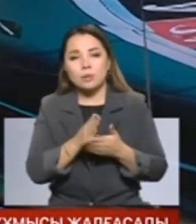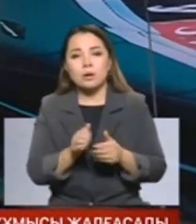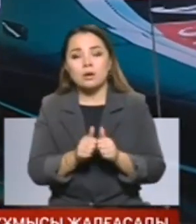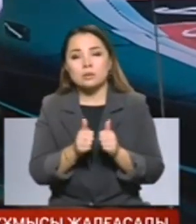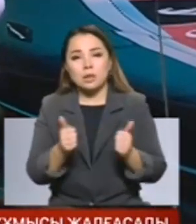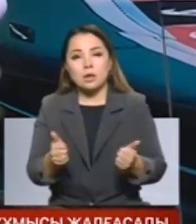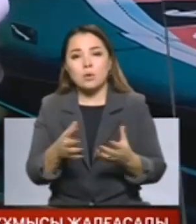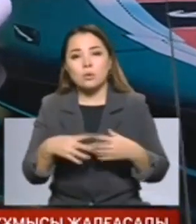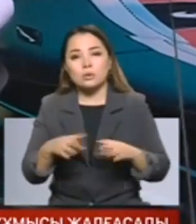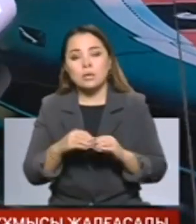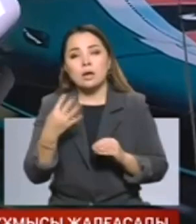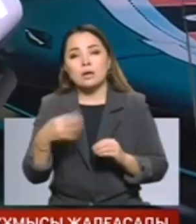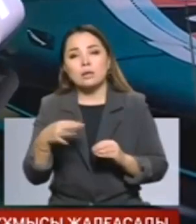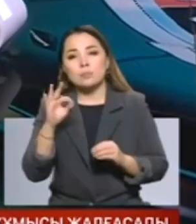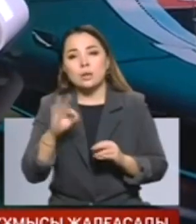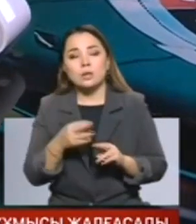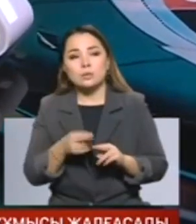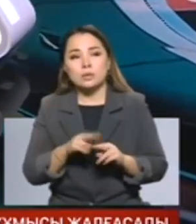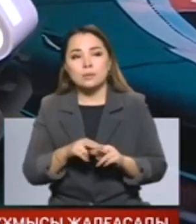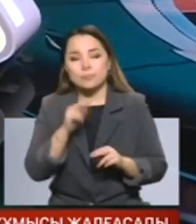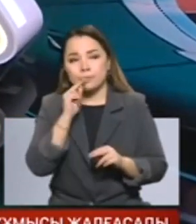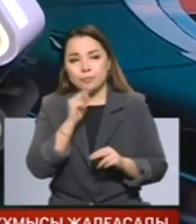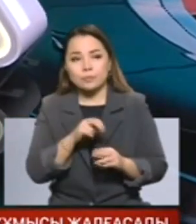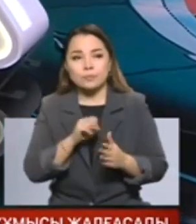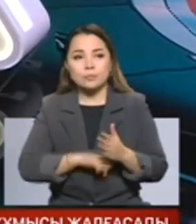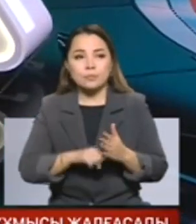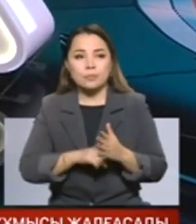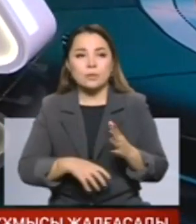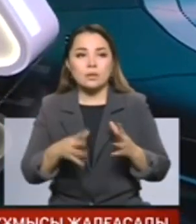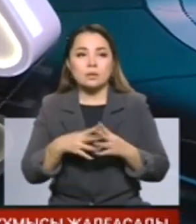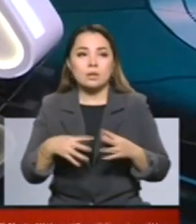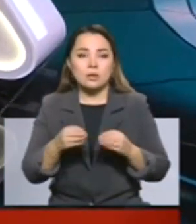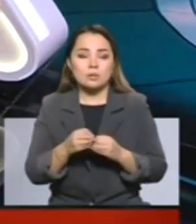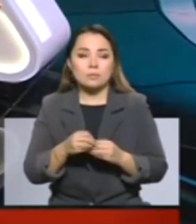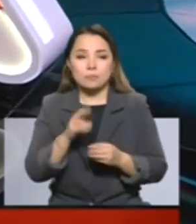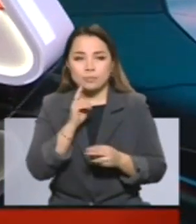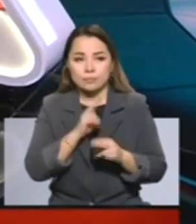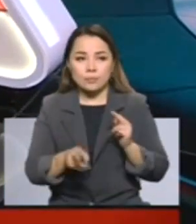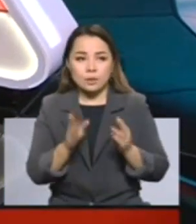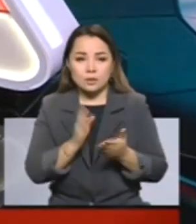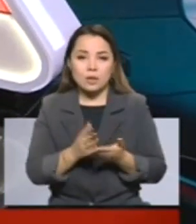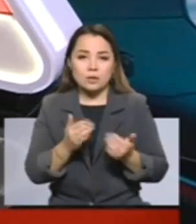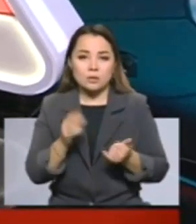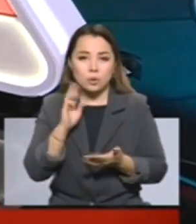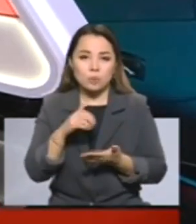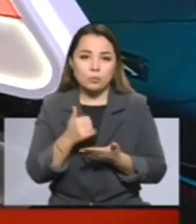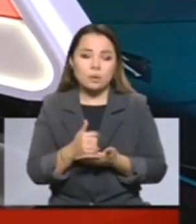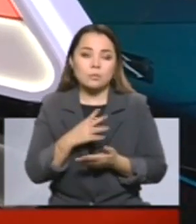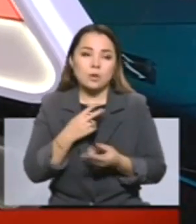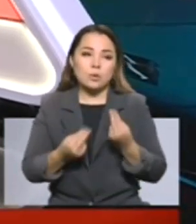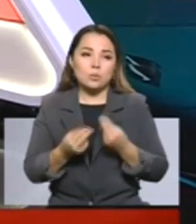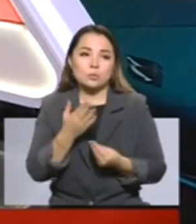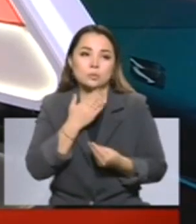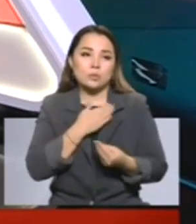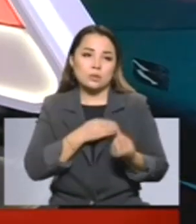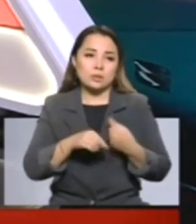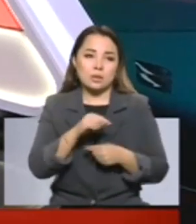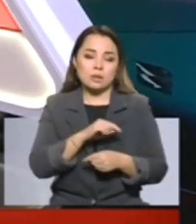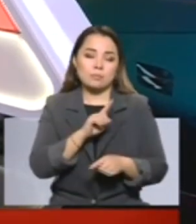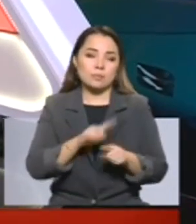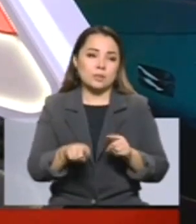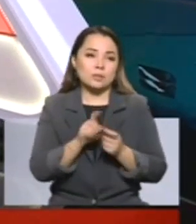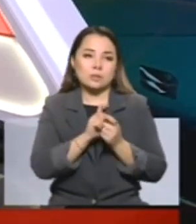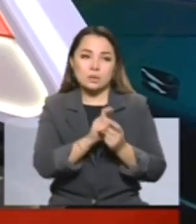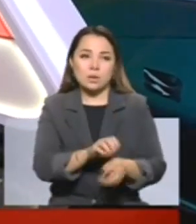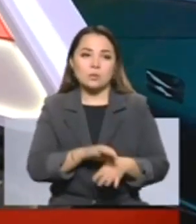ажырасқан отбасылардың 40%-ның осы кеселдің кесірінен шаңырағы шайқалды. Сондықтан үкімет лудоманияға қарсы күрес шараларын күшейтпек.